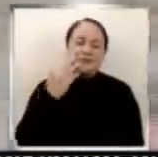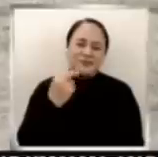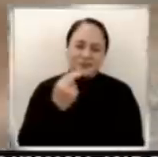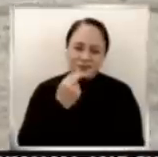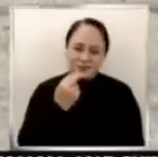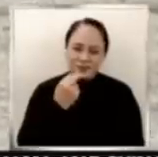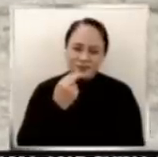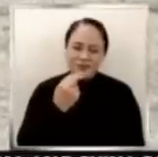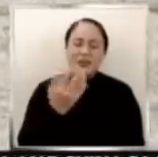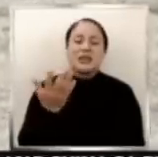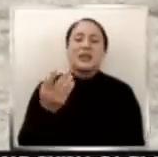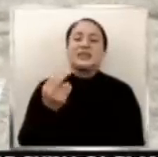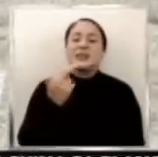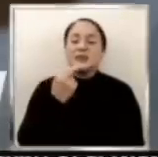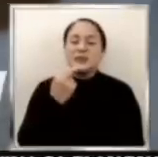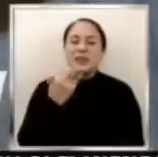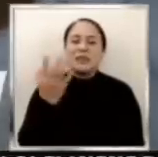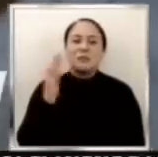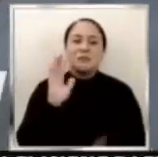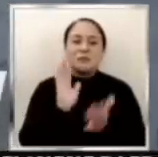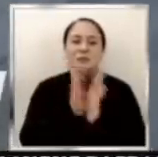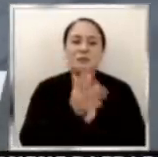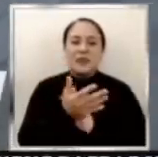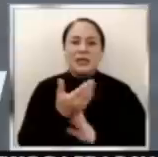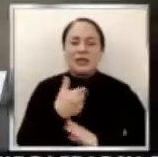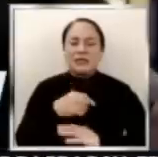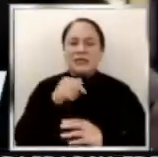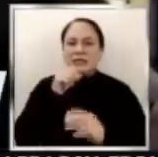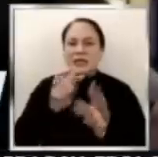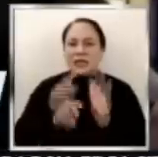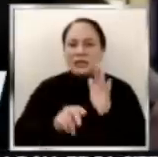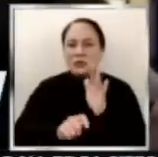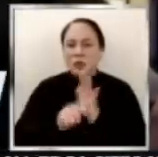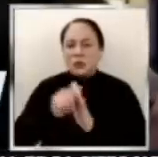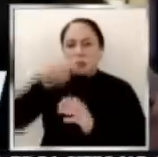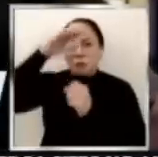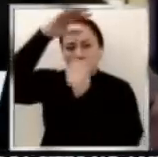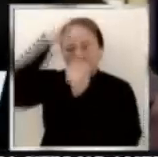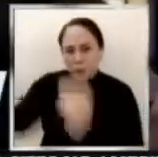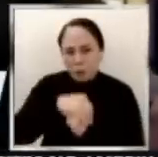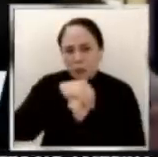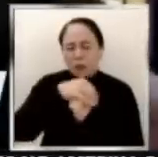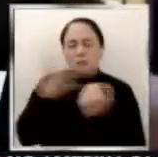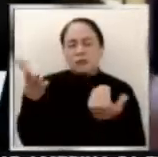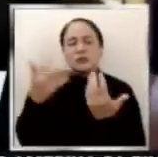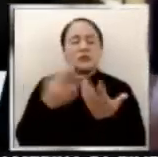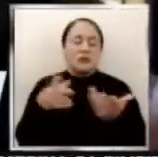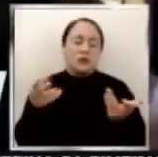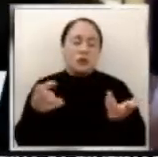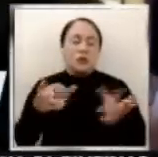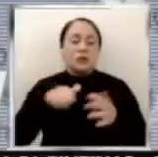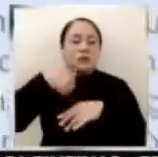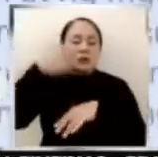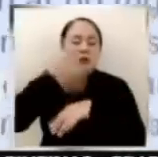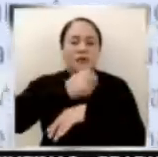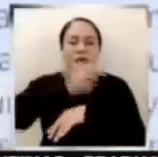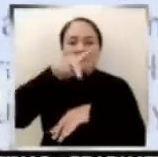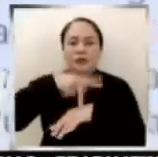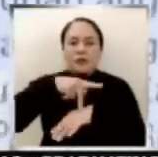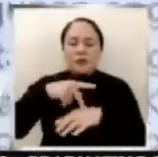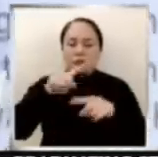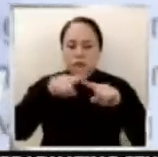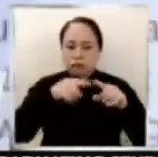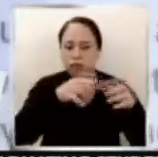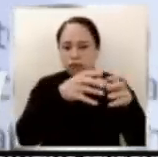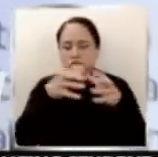malnutrisyon nauuwi sa stunted growth o pagkabansot. Kaya naman inilunsad ang Philippine Multisectoral Nutrition